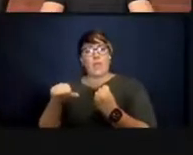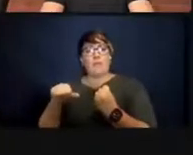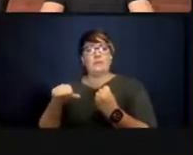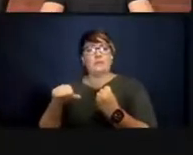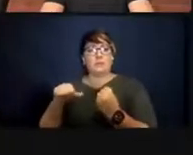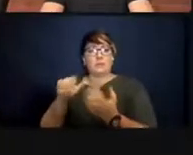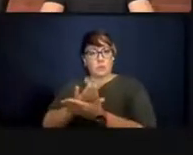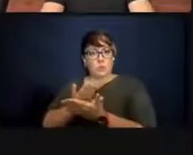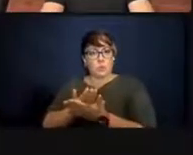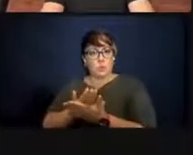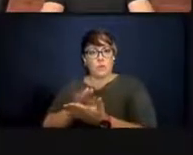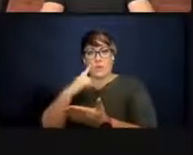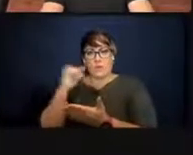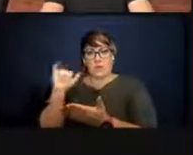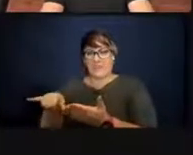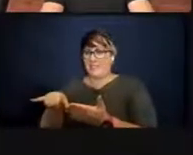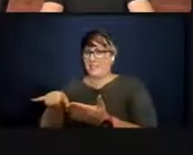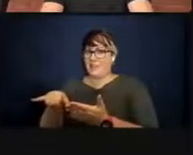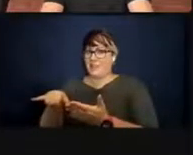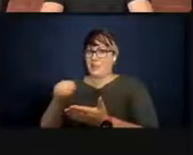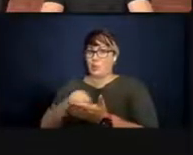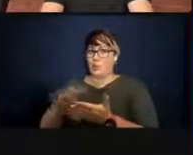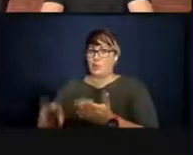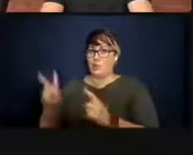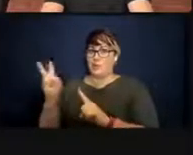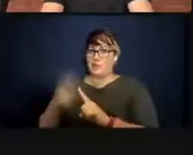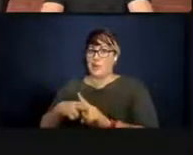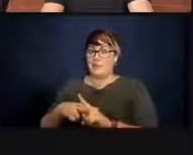nimefurahia mambo ambayo uliweza